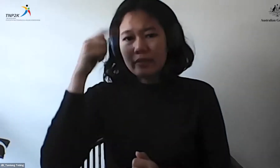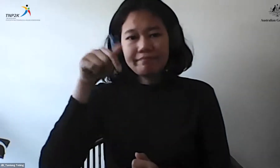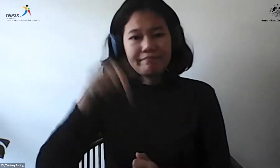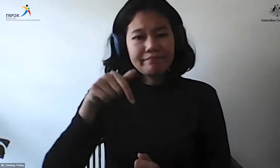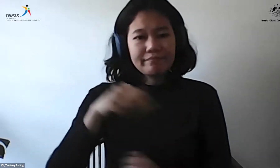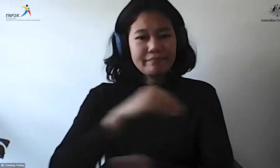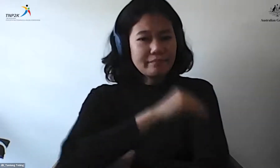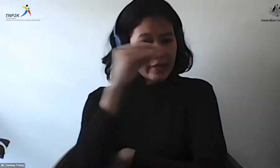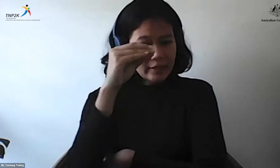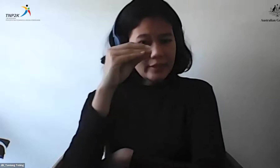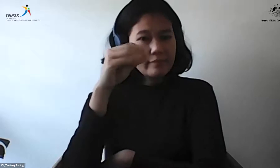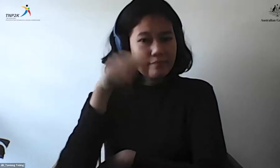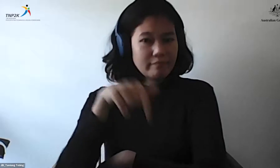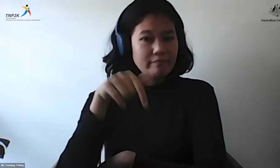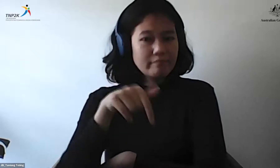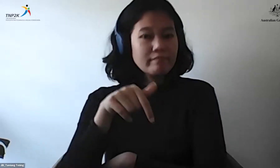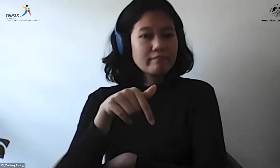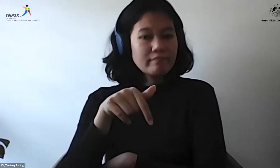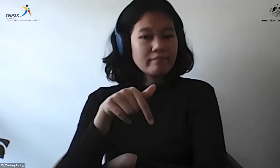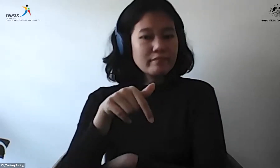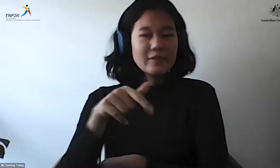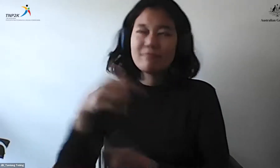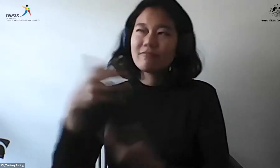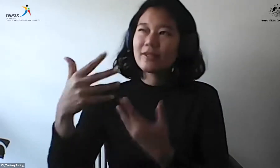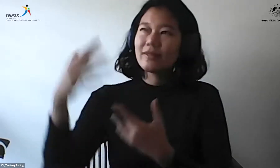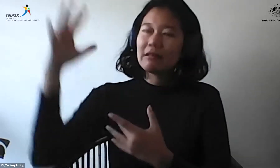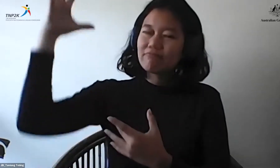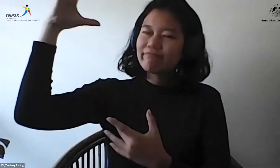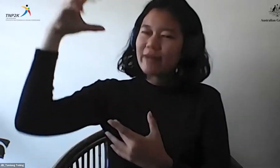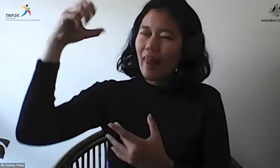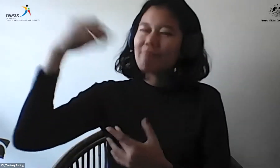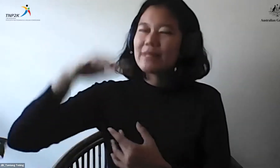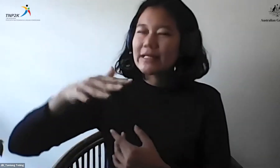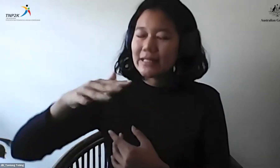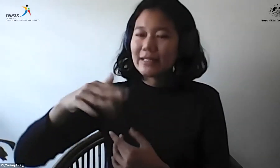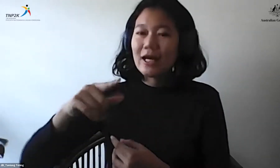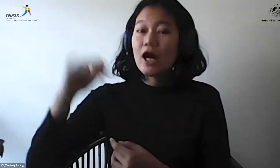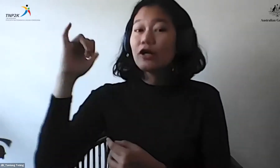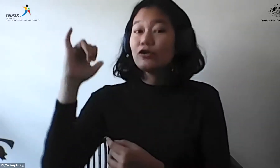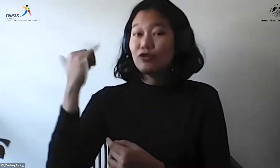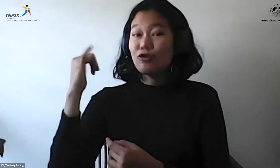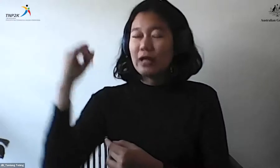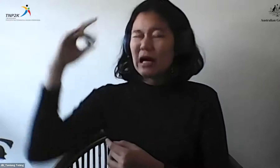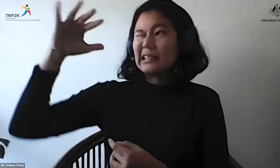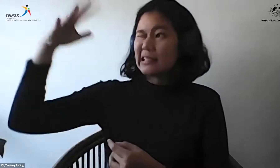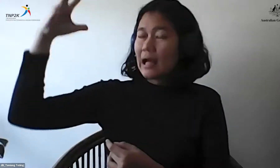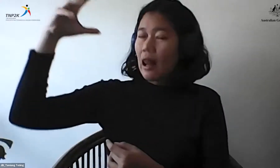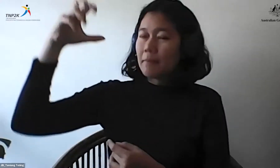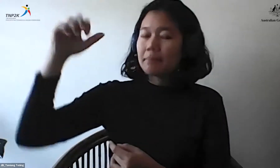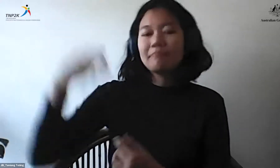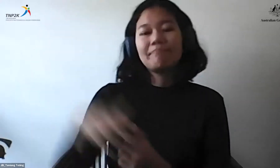pagi hari yang agak redup ini ya, di Jogja paling tidak, kalau di Jogja agak redup nih,